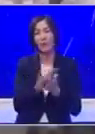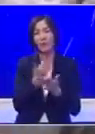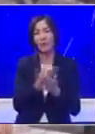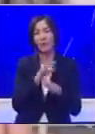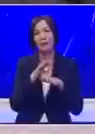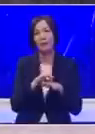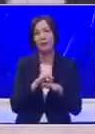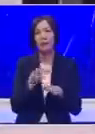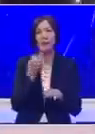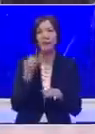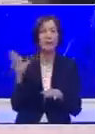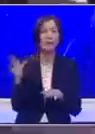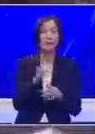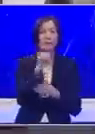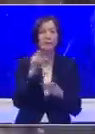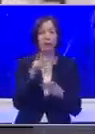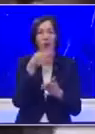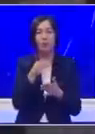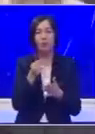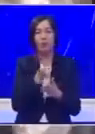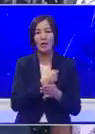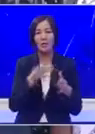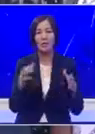өткізді. Оларды қызықтырған барлық сұрақтарға жауап беріп,